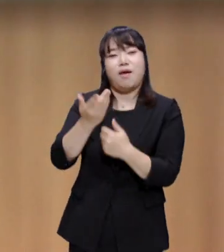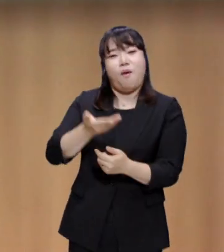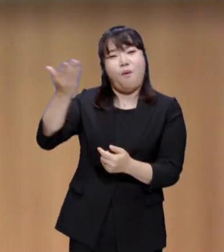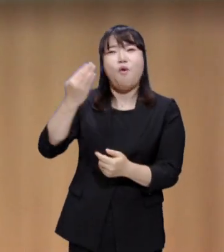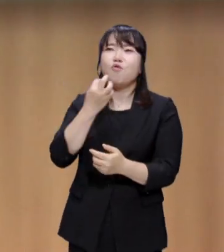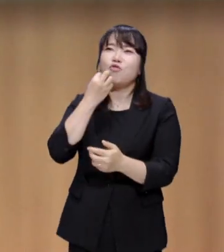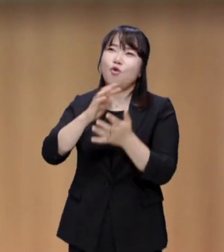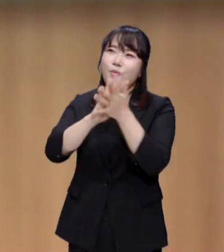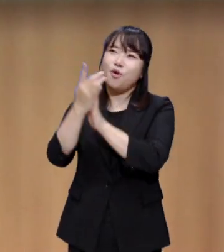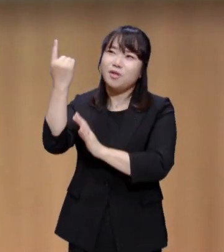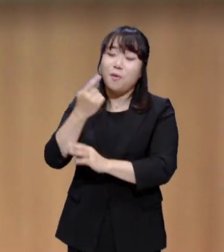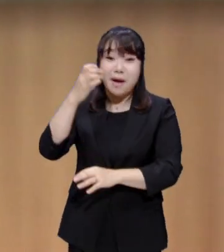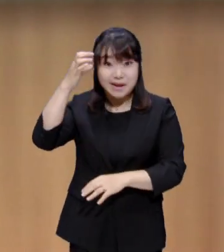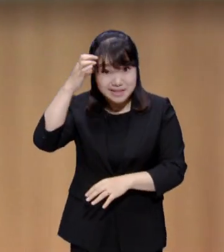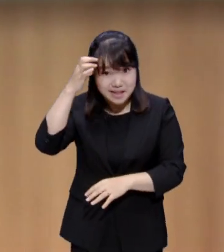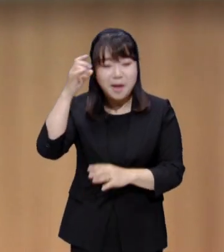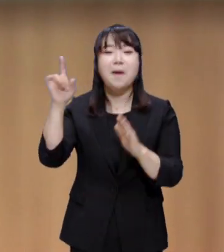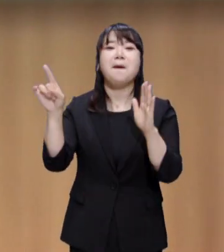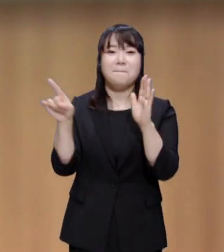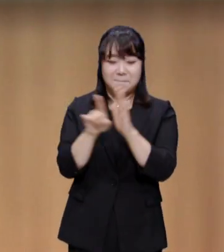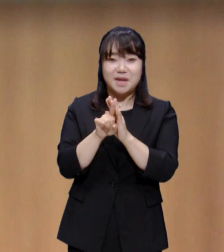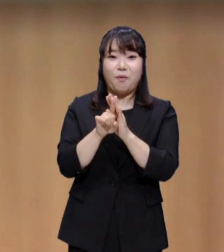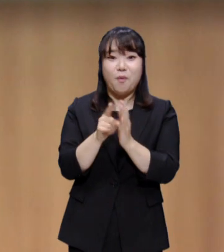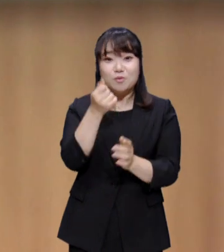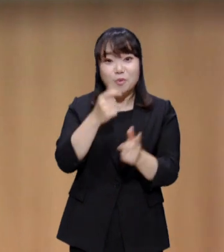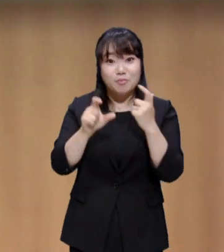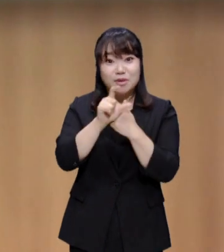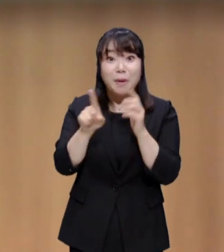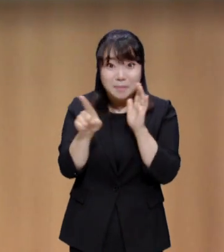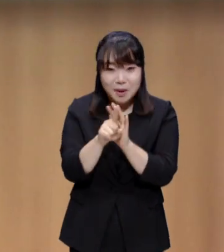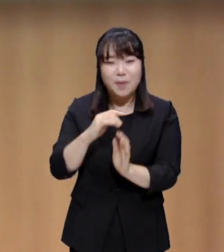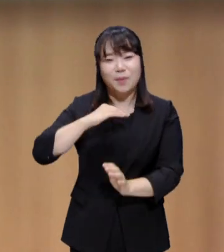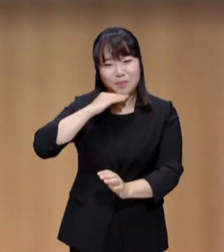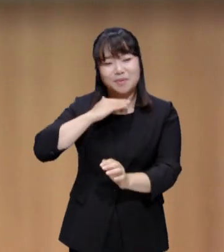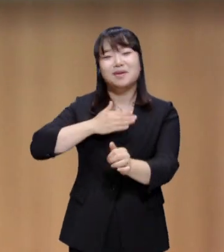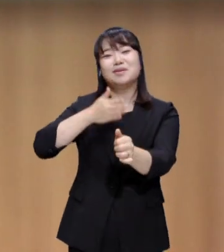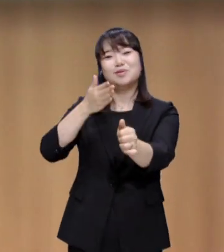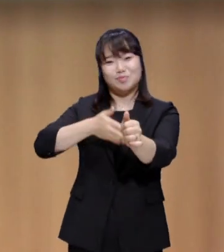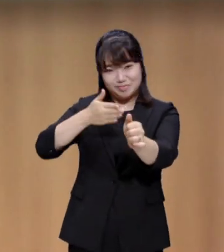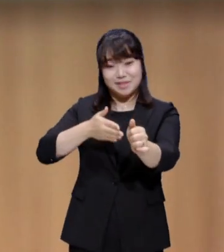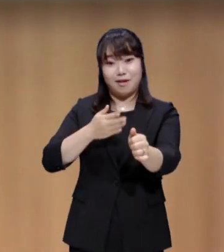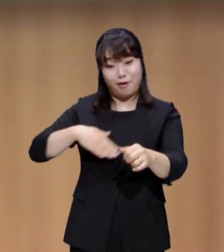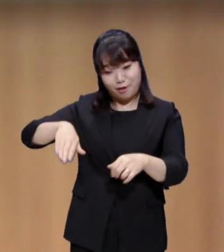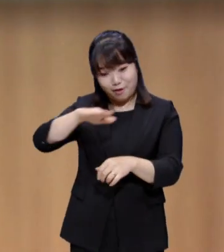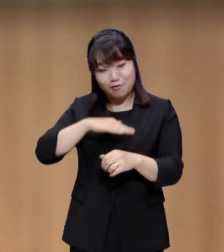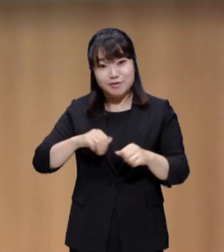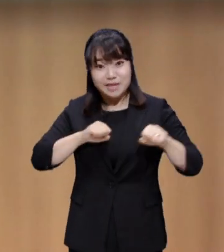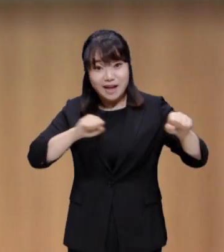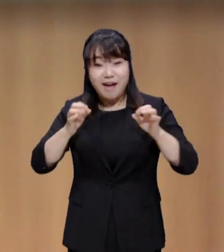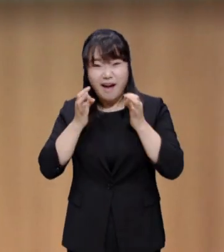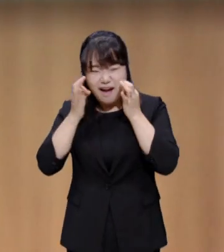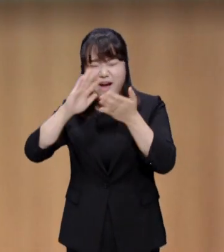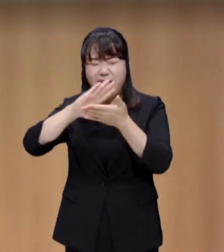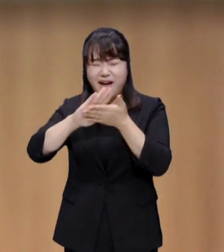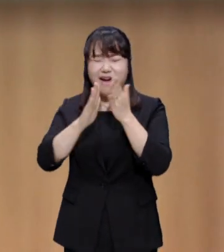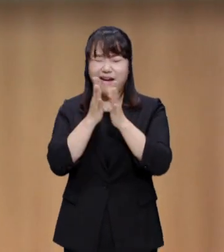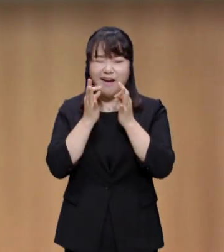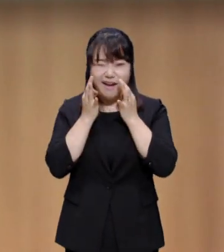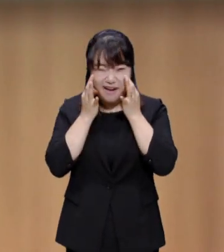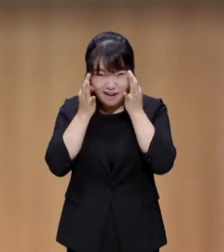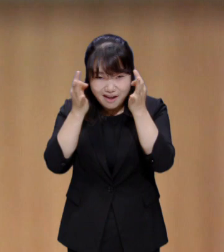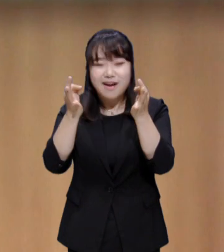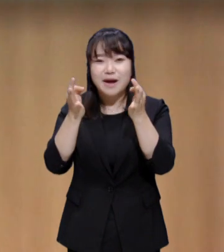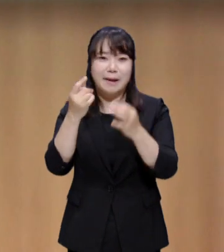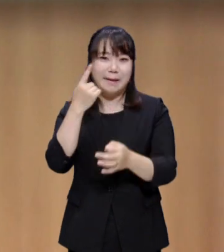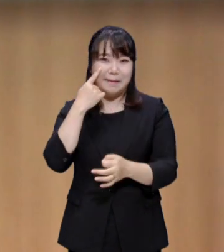서울이 되겠구나. 그런 걸 믿고 조금만 믿고 좀 기다려주시면 저희가 정말 최선을 다해서